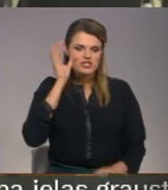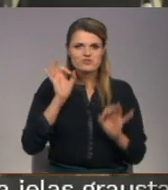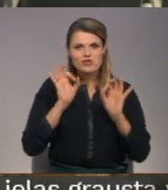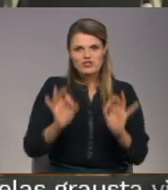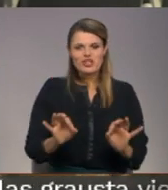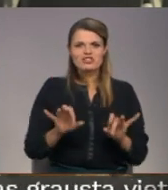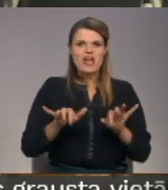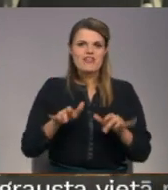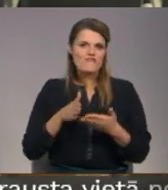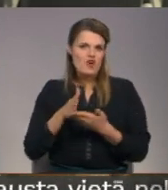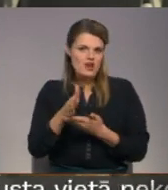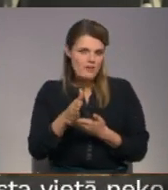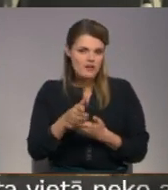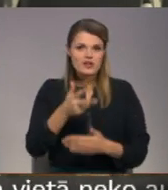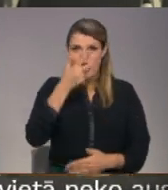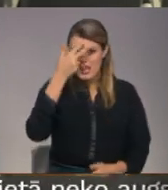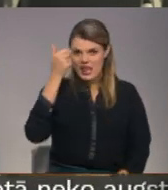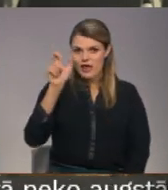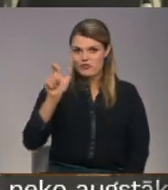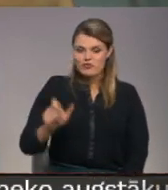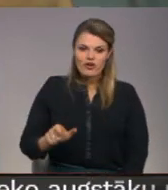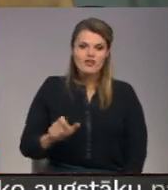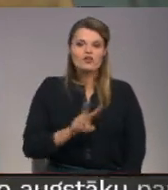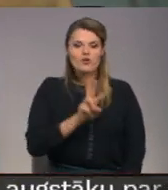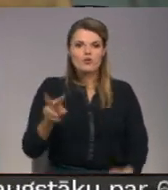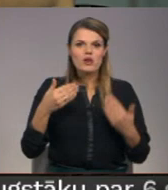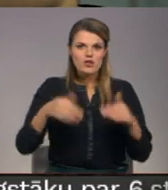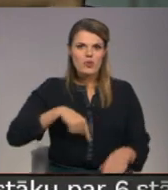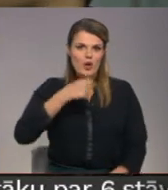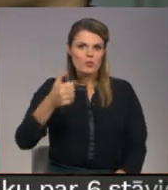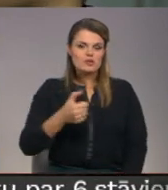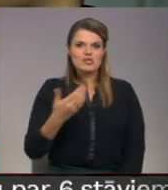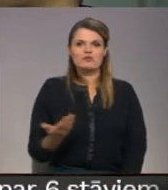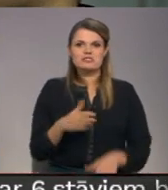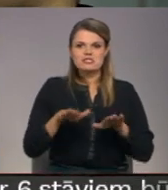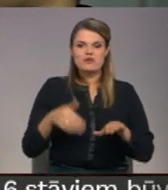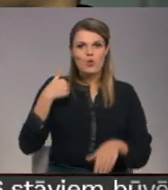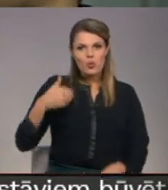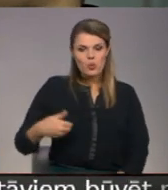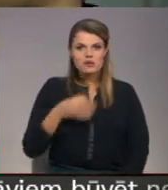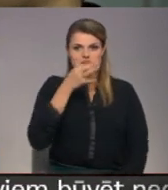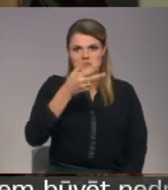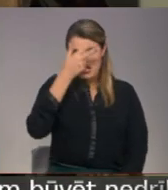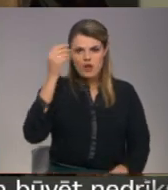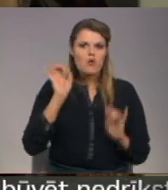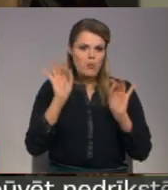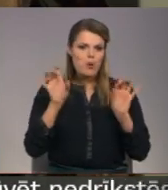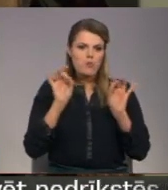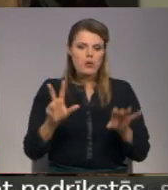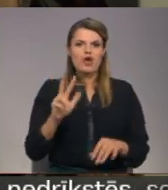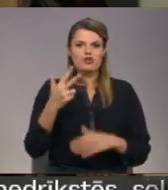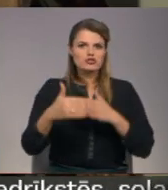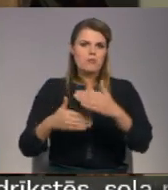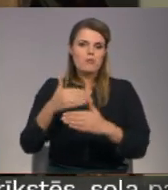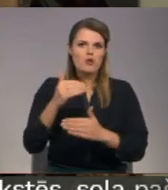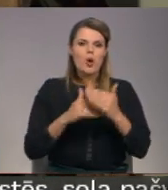tieši informātikā. Lietuviete Tatjana Kilšauskiene, kur jau vairākus gadus dzīvo Kuldīgā, atzina, ka Lietuvā ir populāras trešās